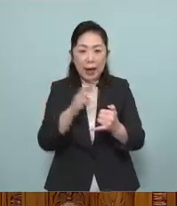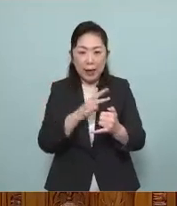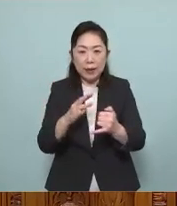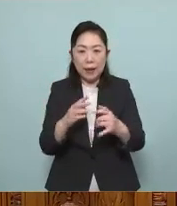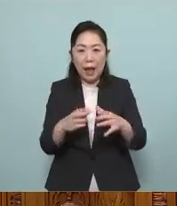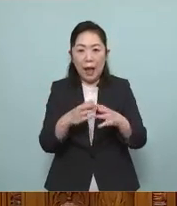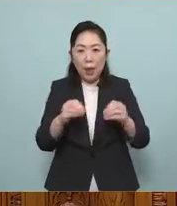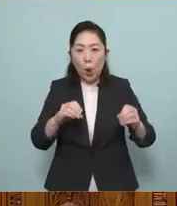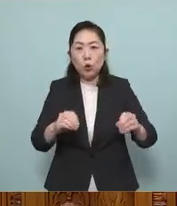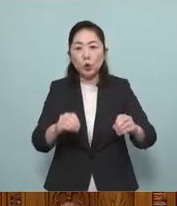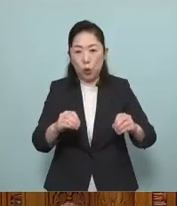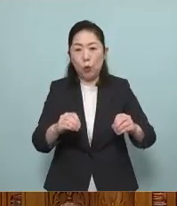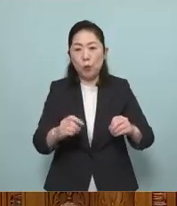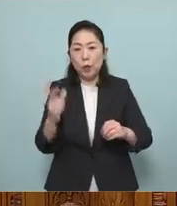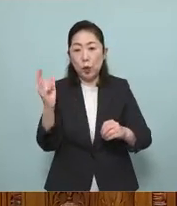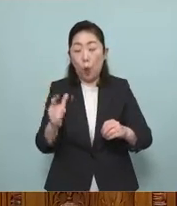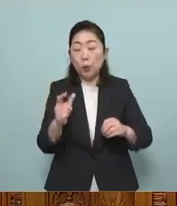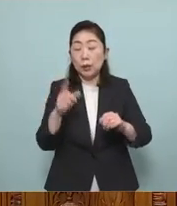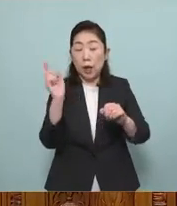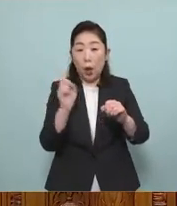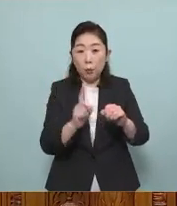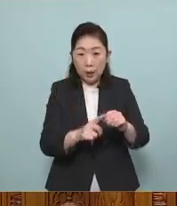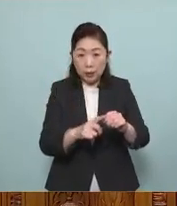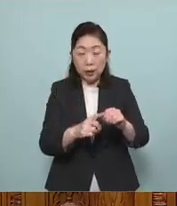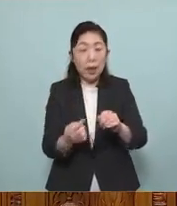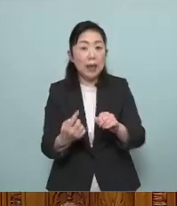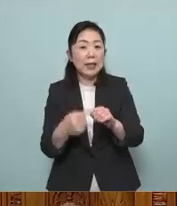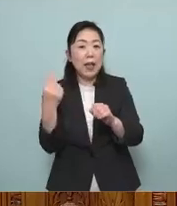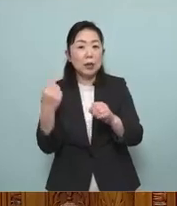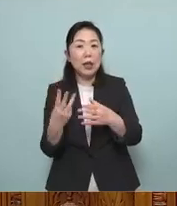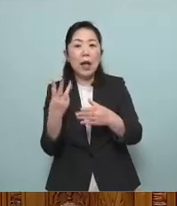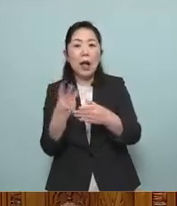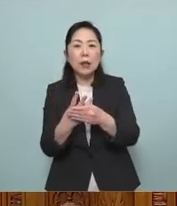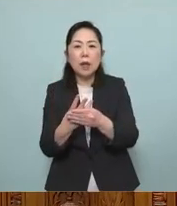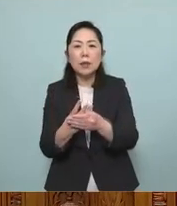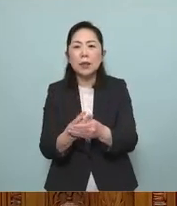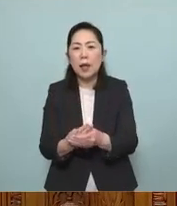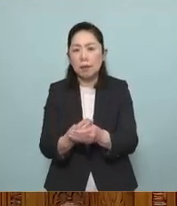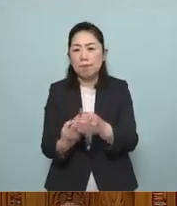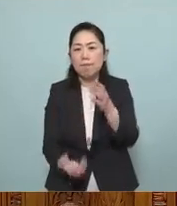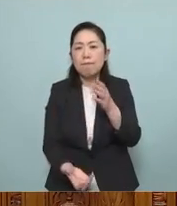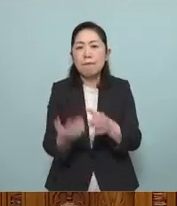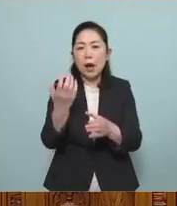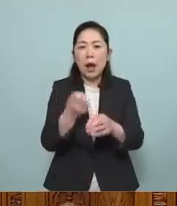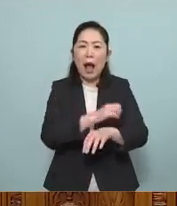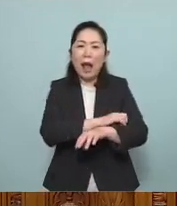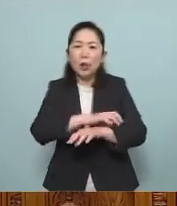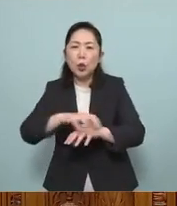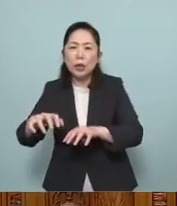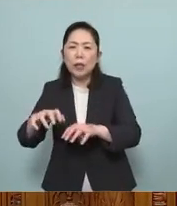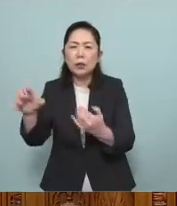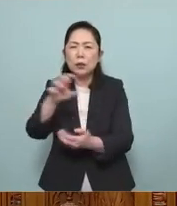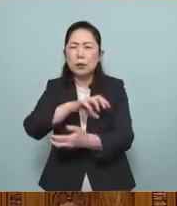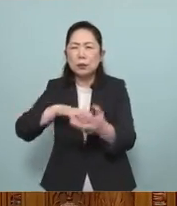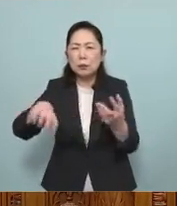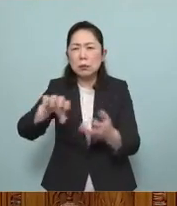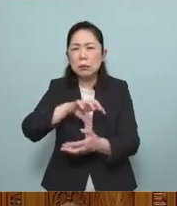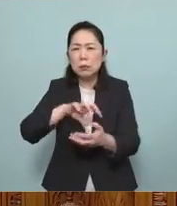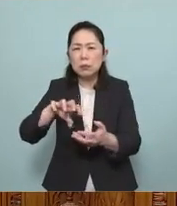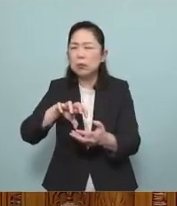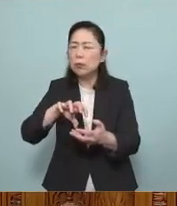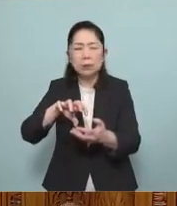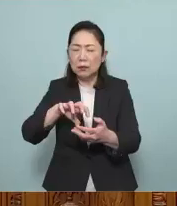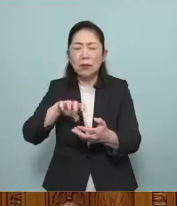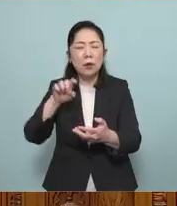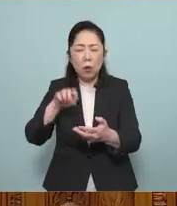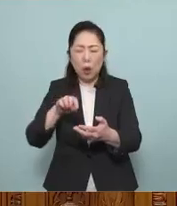化します。昨年熱海で発生した土石流災害と同様の悲劇を繰り返すことがない